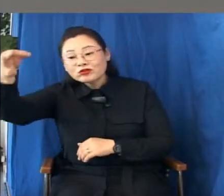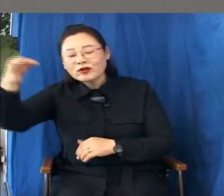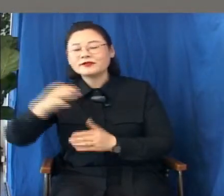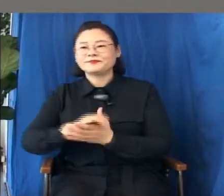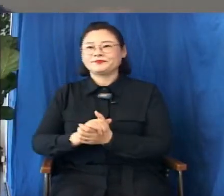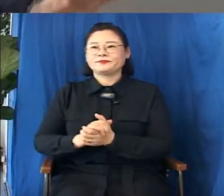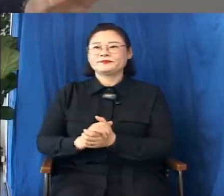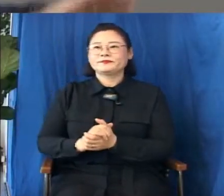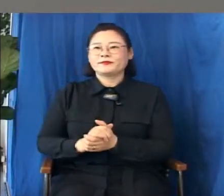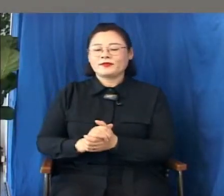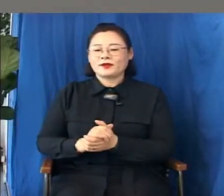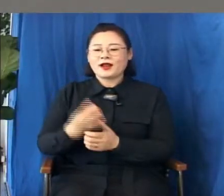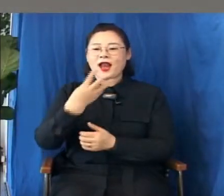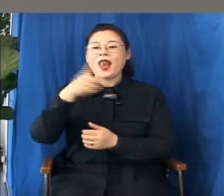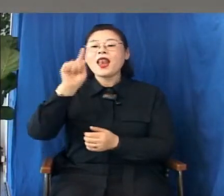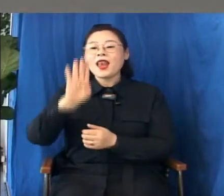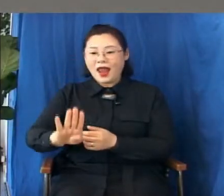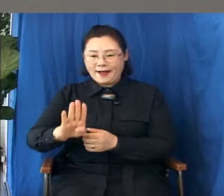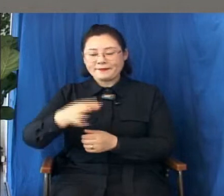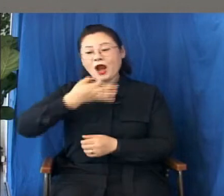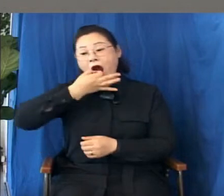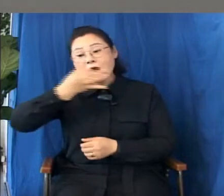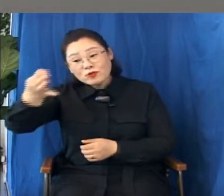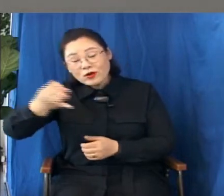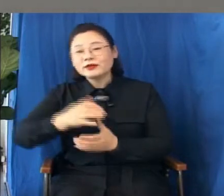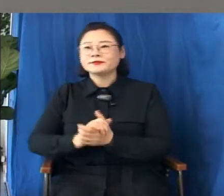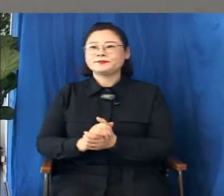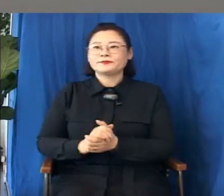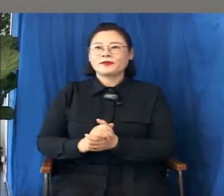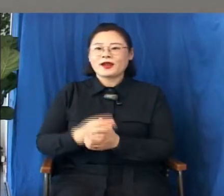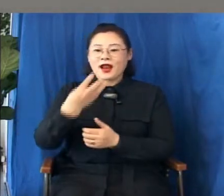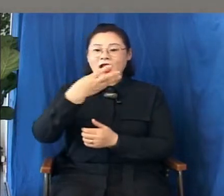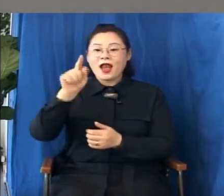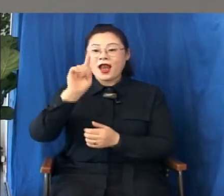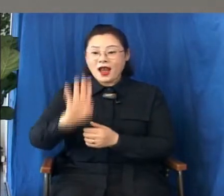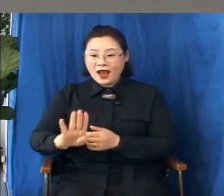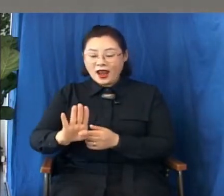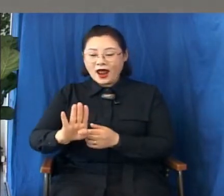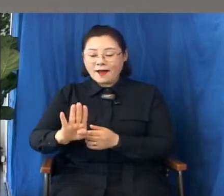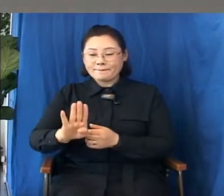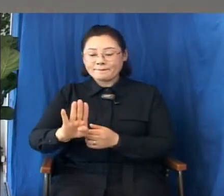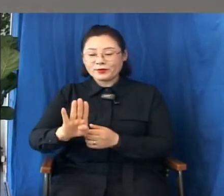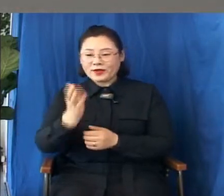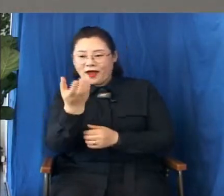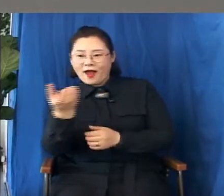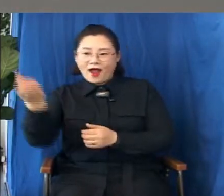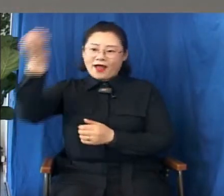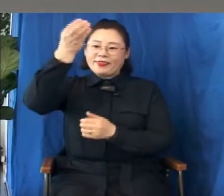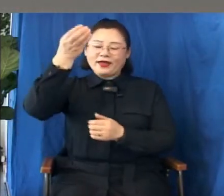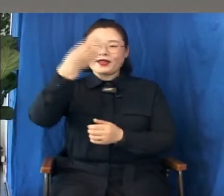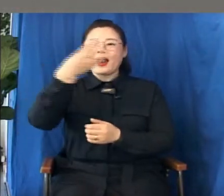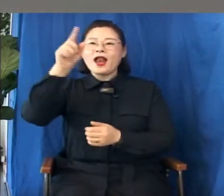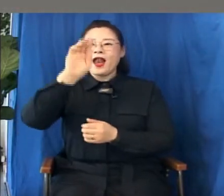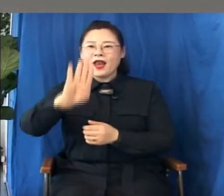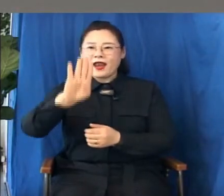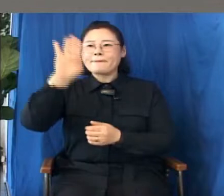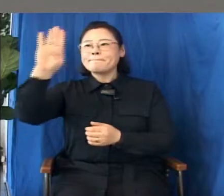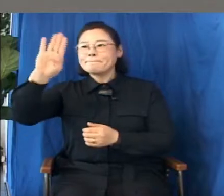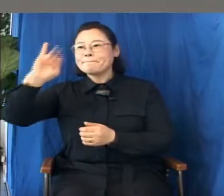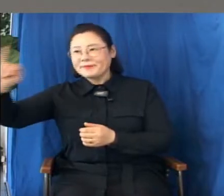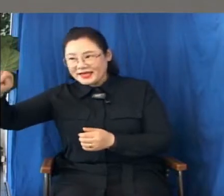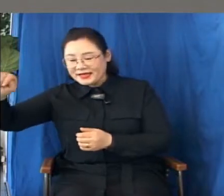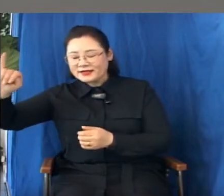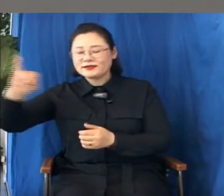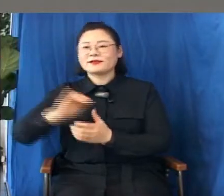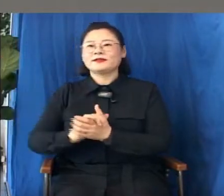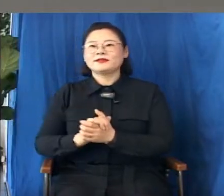있거나 그럴 때 랍 그런 거예요. 랍. 그 랍이 랍보다 조금 한 단계 높은 게 랍비입니다.